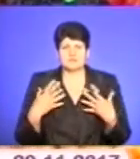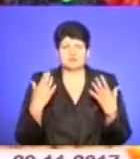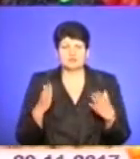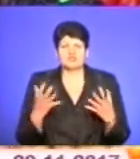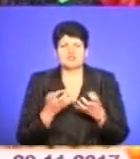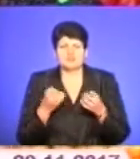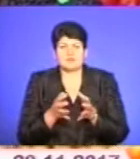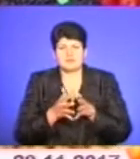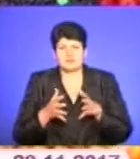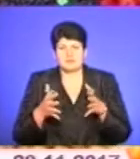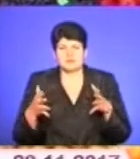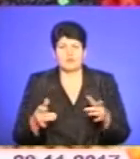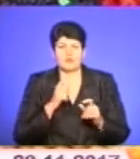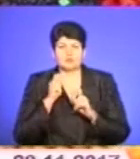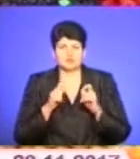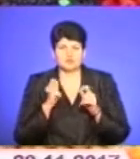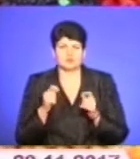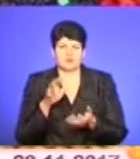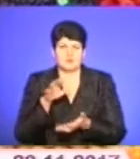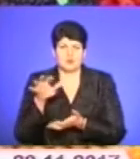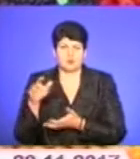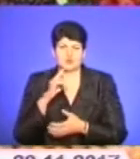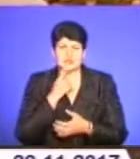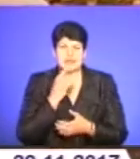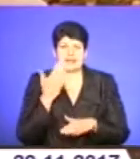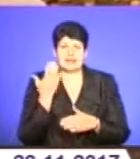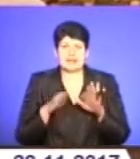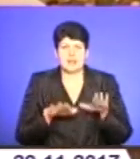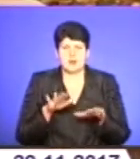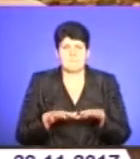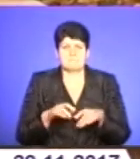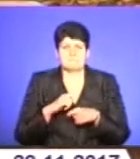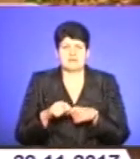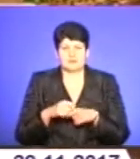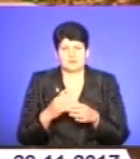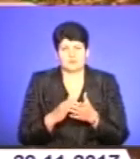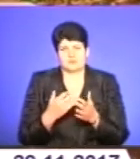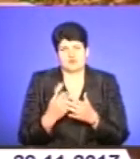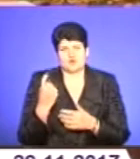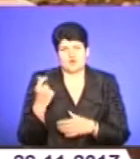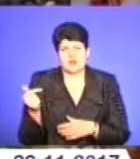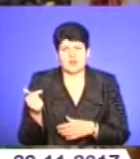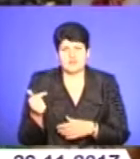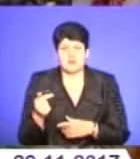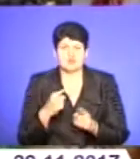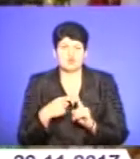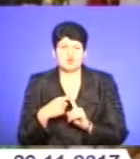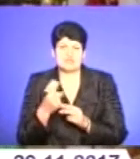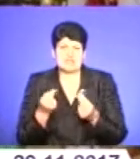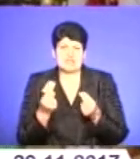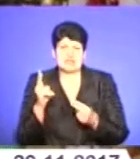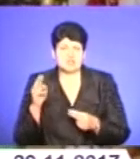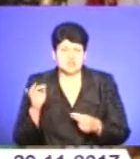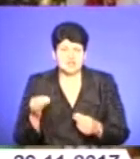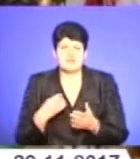ще вищими. Отож, подарунковий пакунок цукерок і кілограм мандаринів обійдеться тернополянам до 100 гривень плюс іграшки, вартість